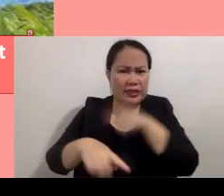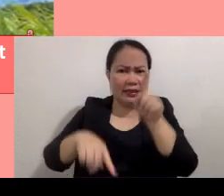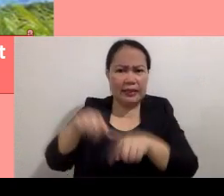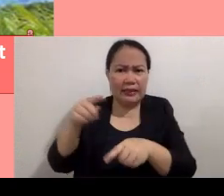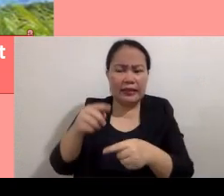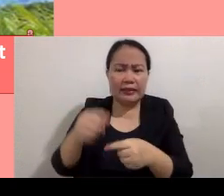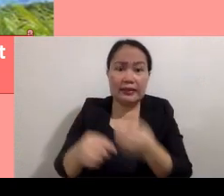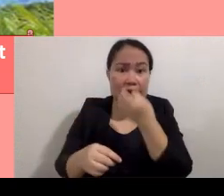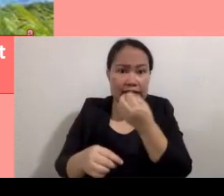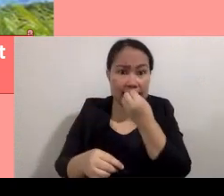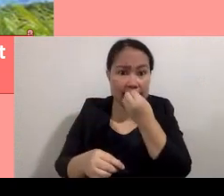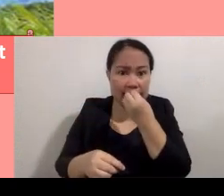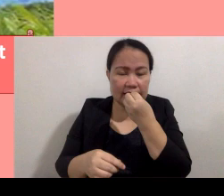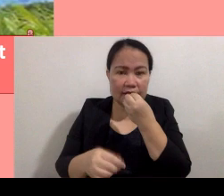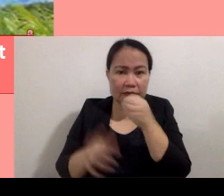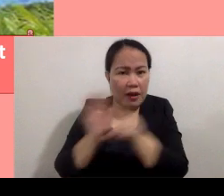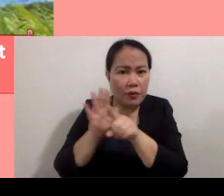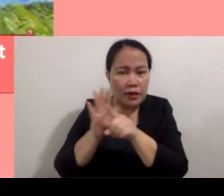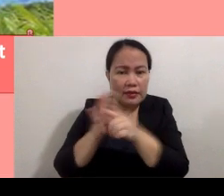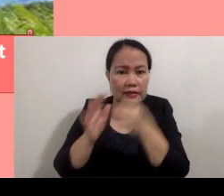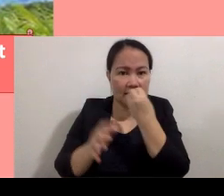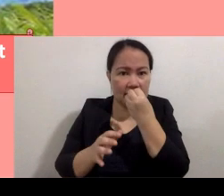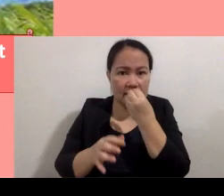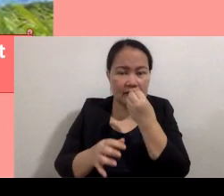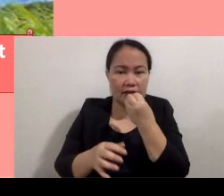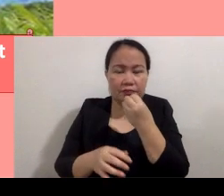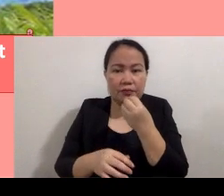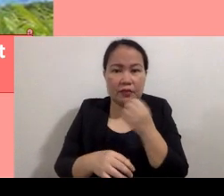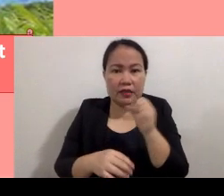kumakain o kakain ng seafoods.